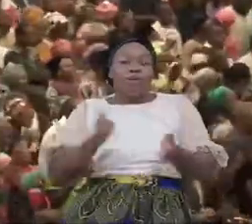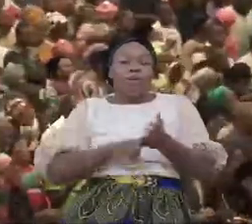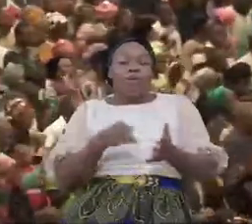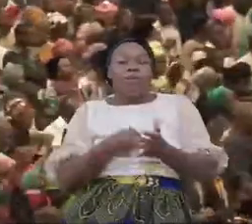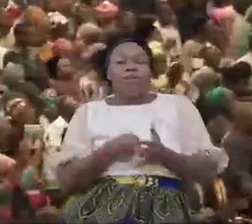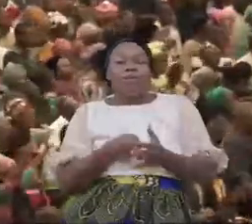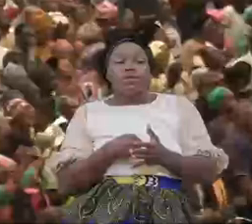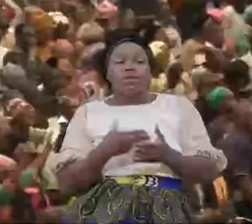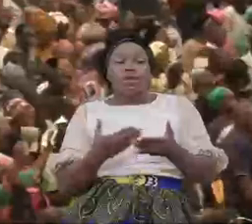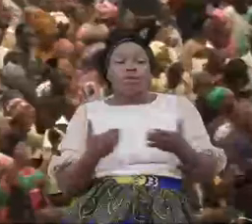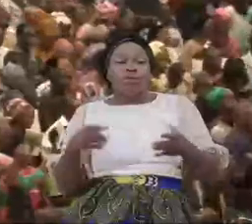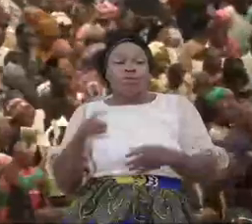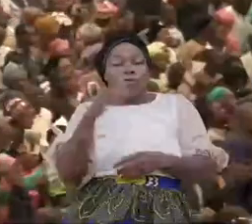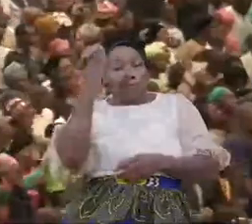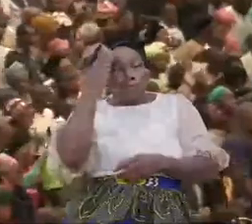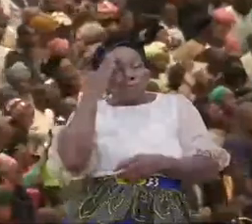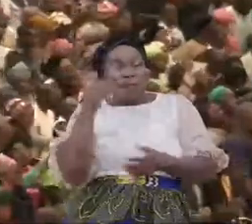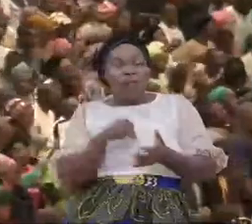Acceptez-le